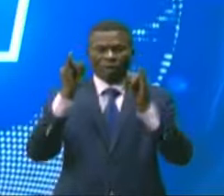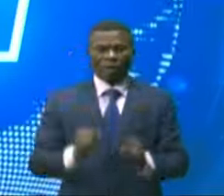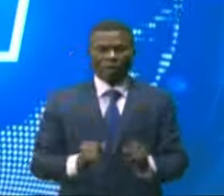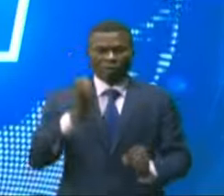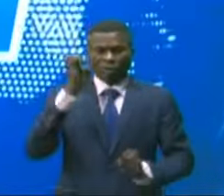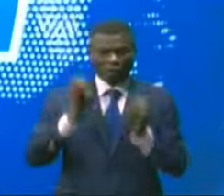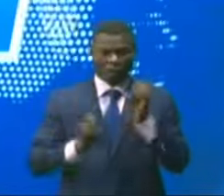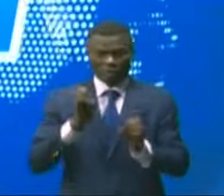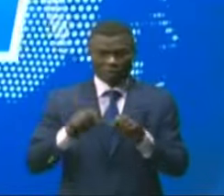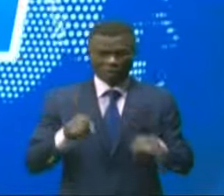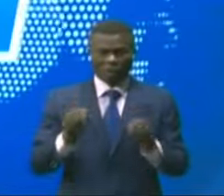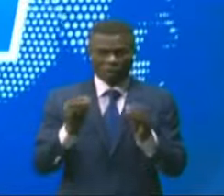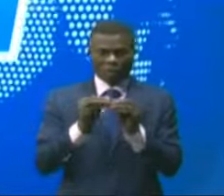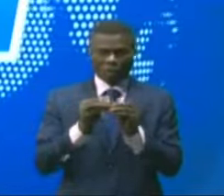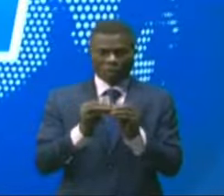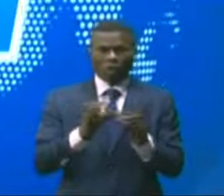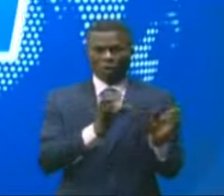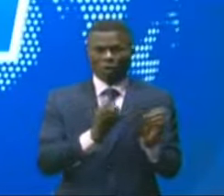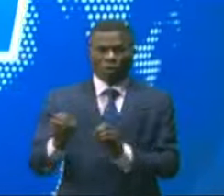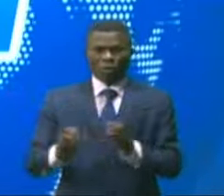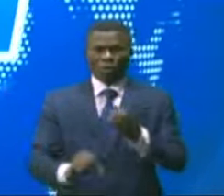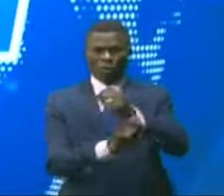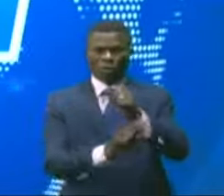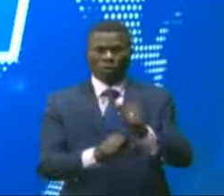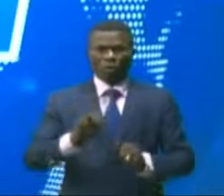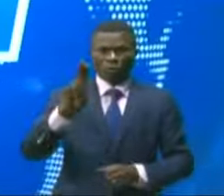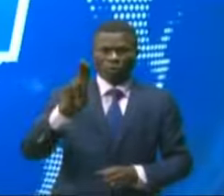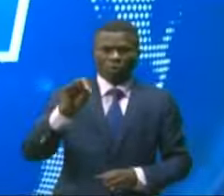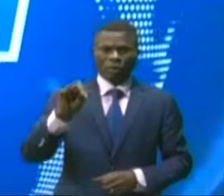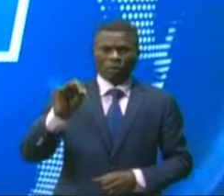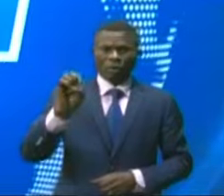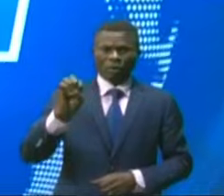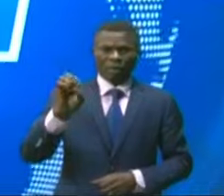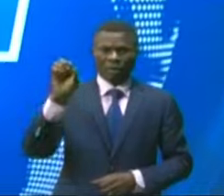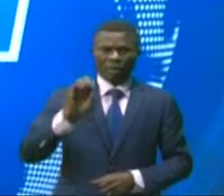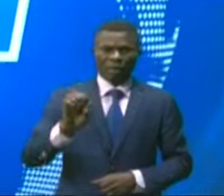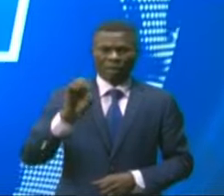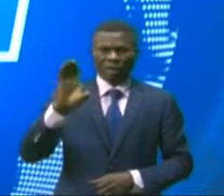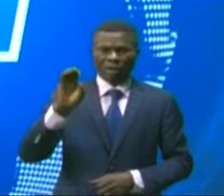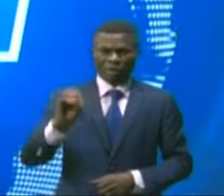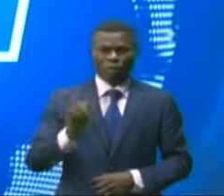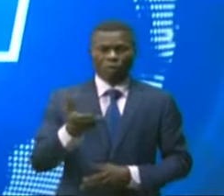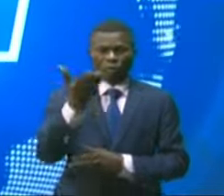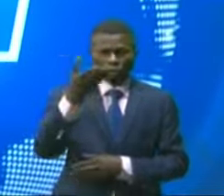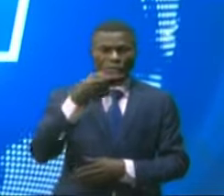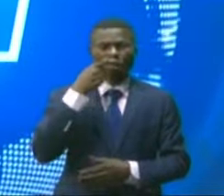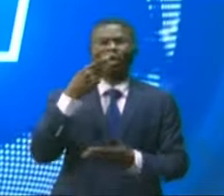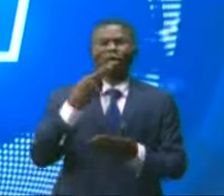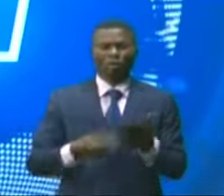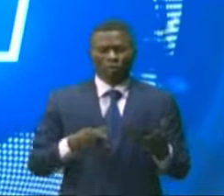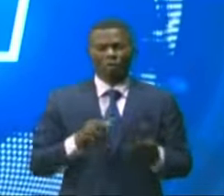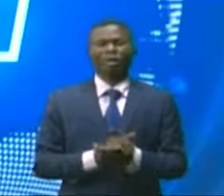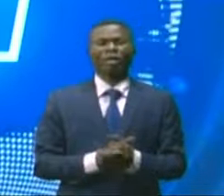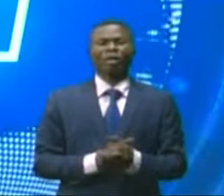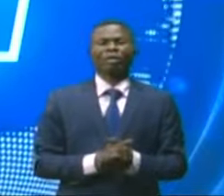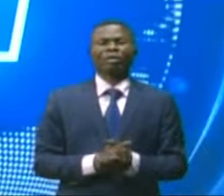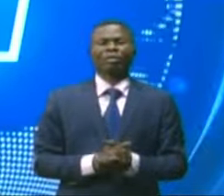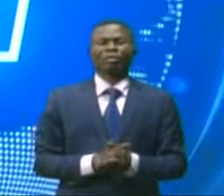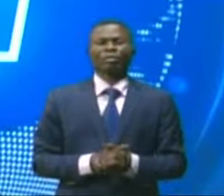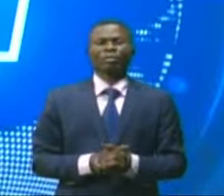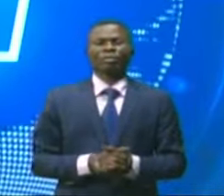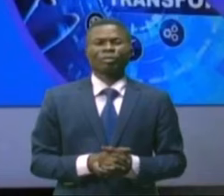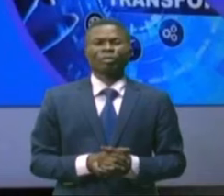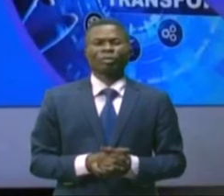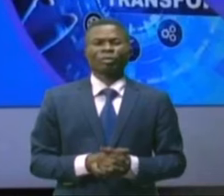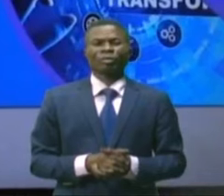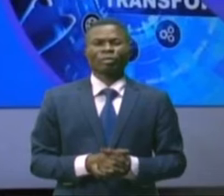évalué au cours d'un atelier organisé avec l'appui de l'UNESCO. Christine Lenzo et Simon Kankolongo nous en disent un peu plus à travers ces